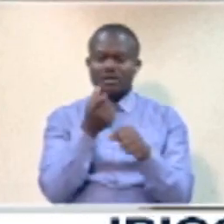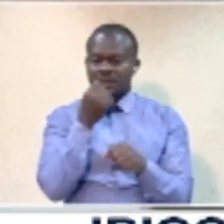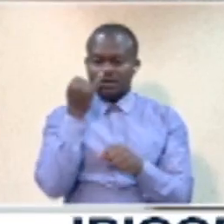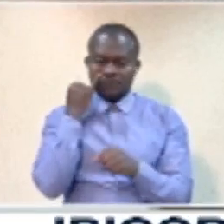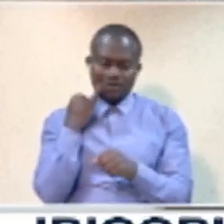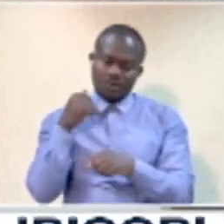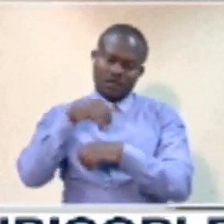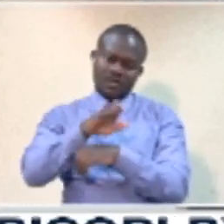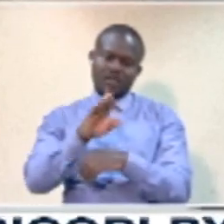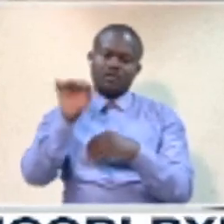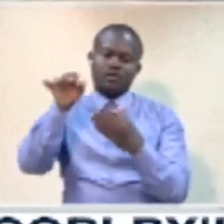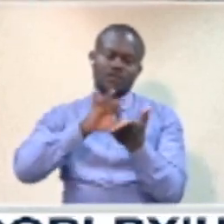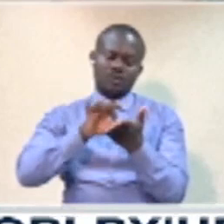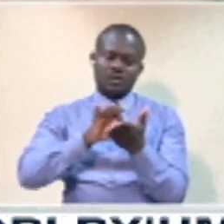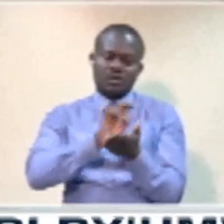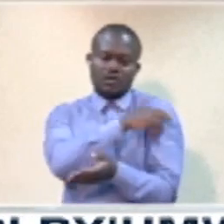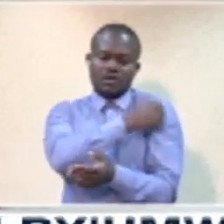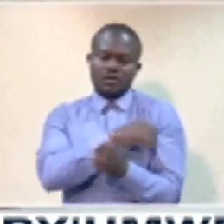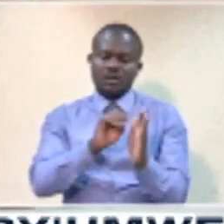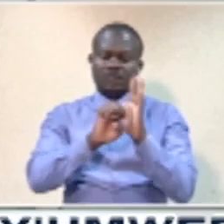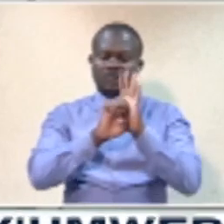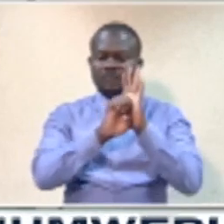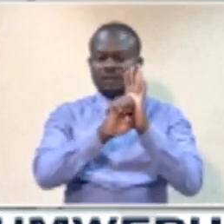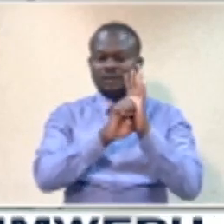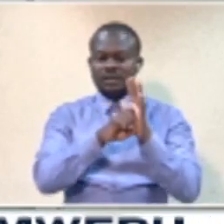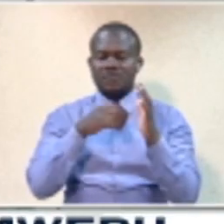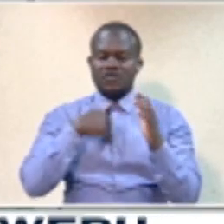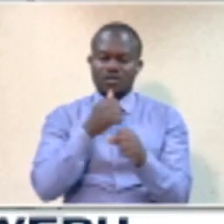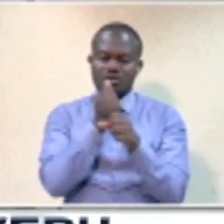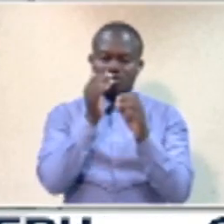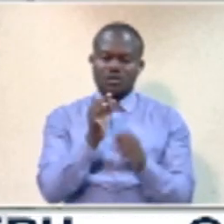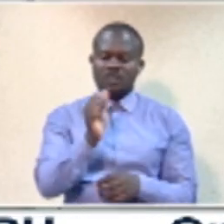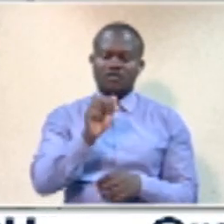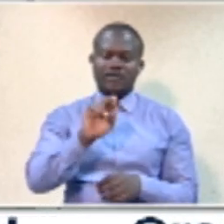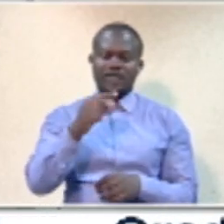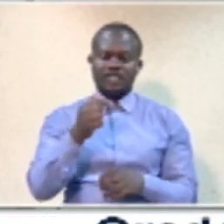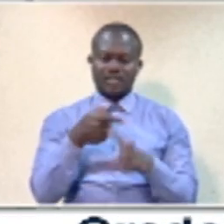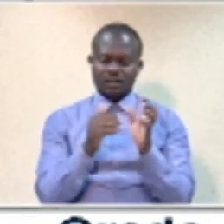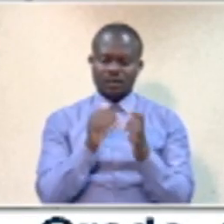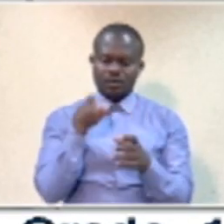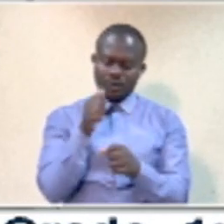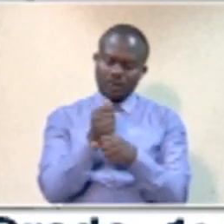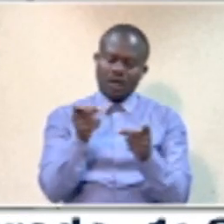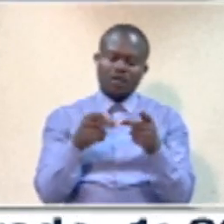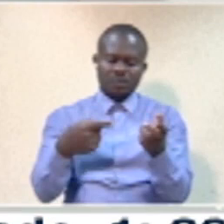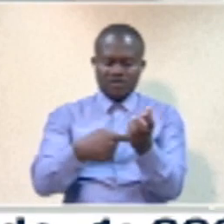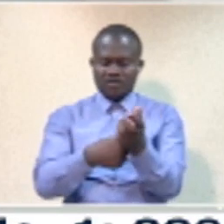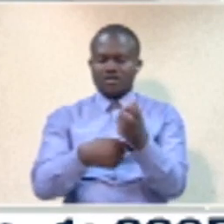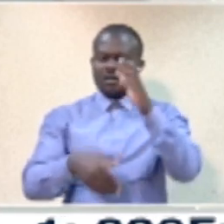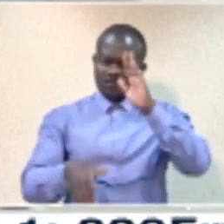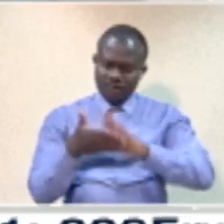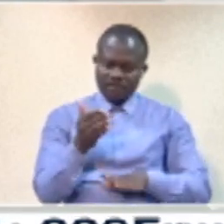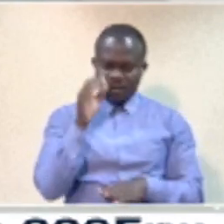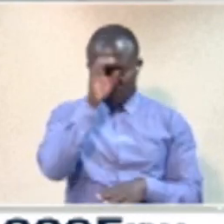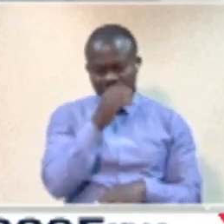ikomeye boherezwa kujya gusinyisha ku bitaro by'icyitegererezo bifite umukozi wa farije kandi bakabikoreye aho bivuriza bagahita bajya